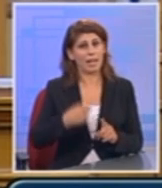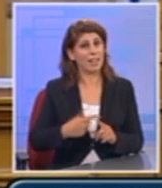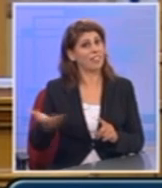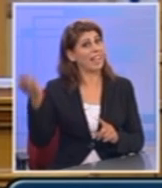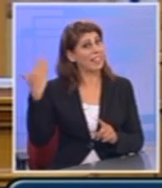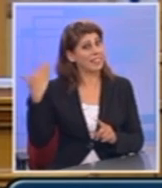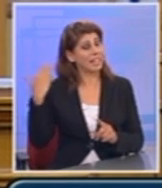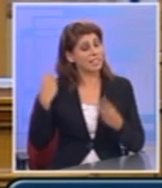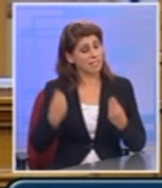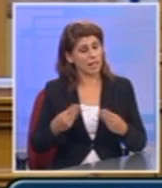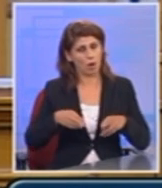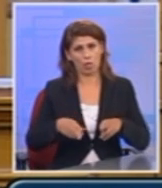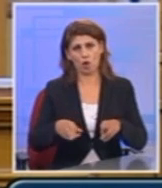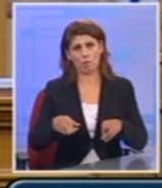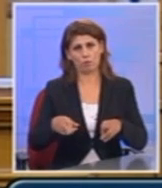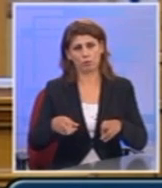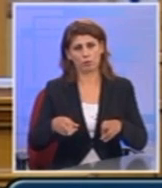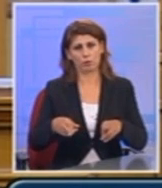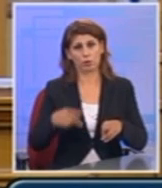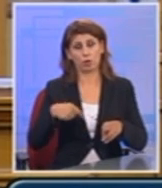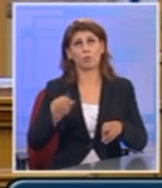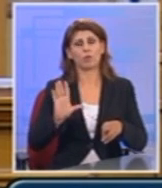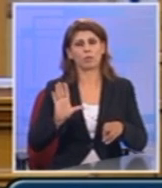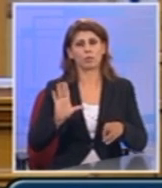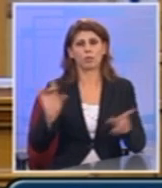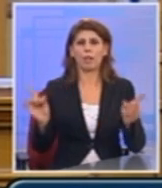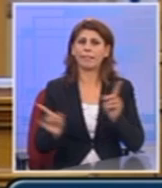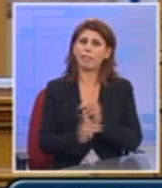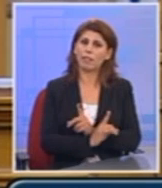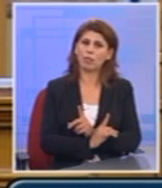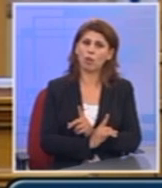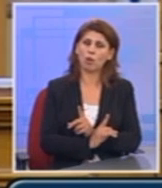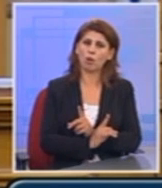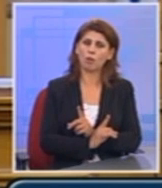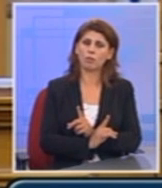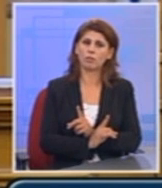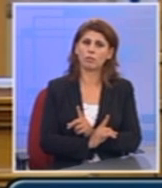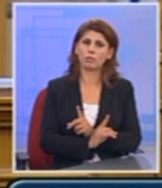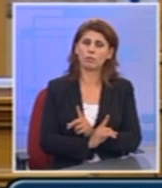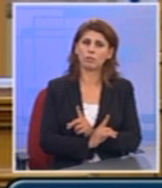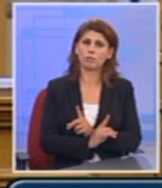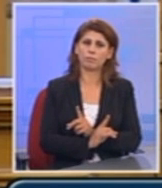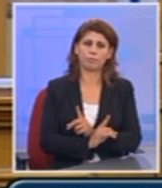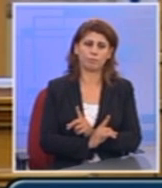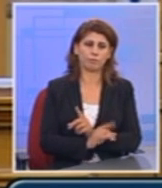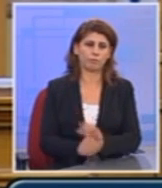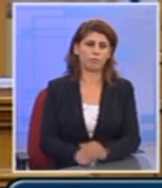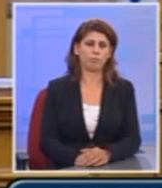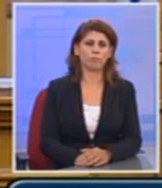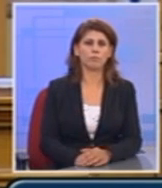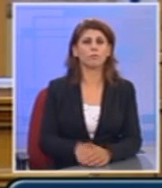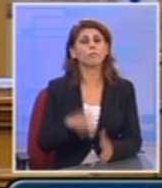ήταν σε καλό δρόμο το αντίθετο εξς με όσα